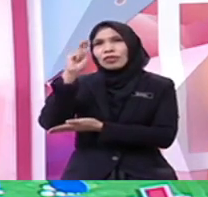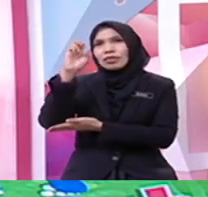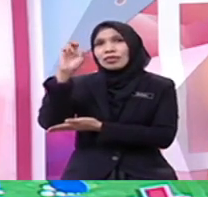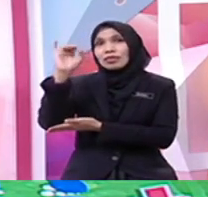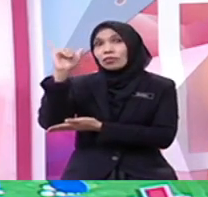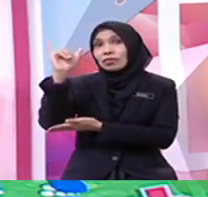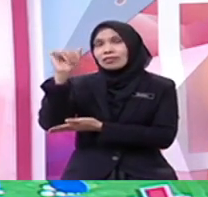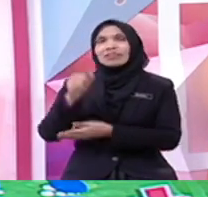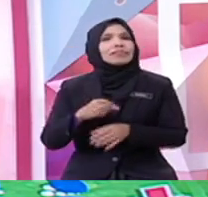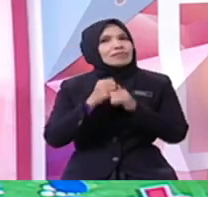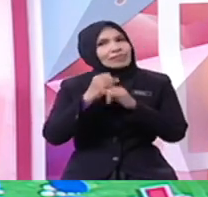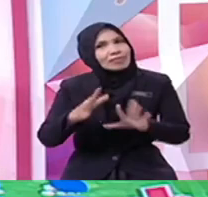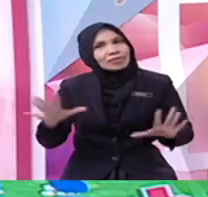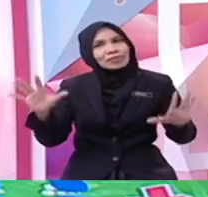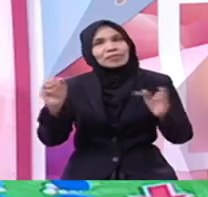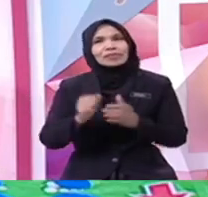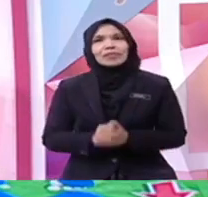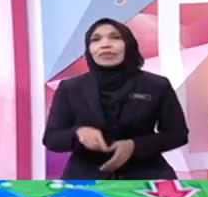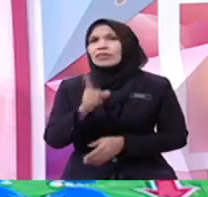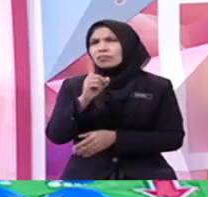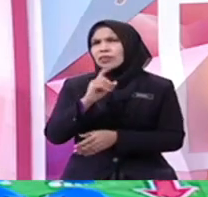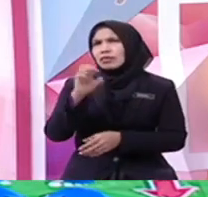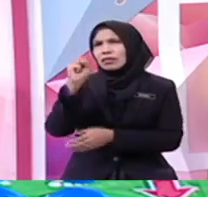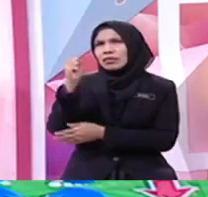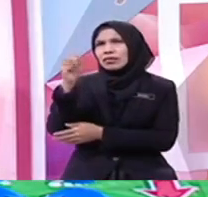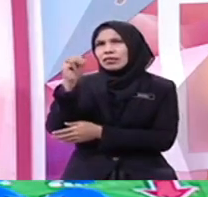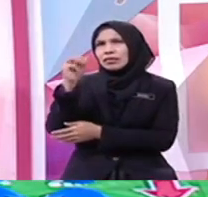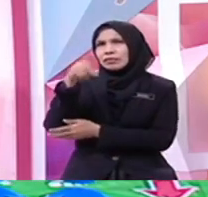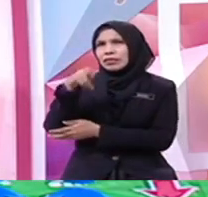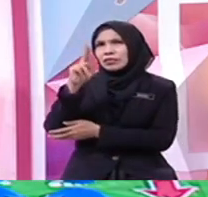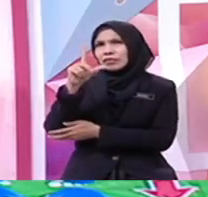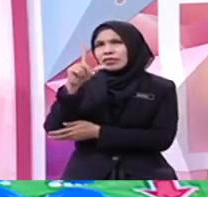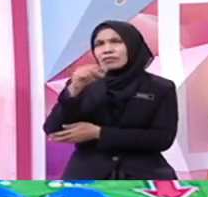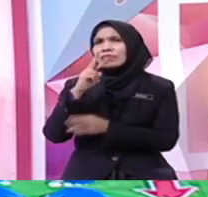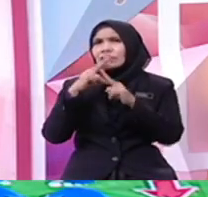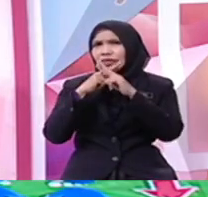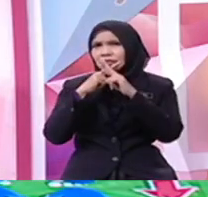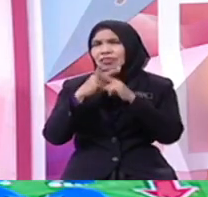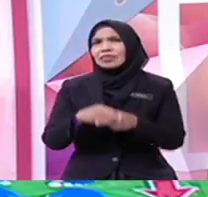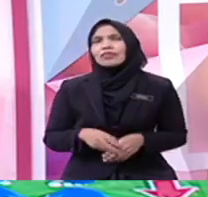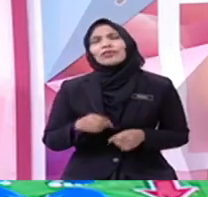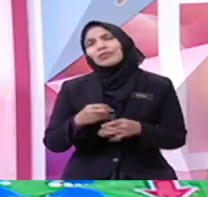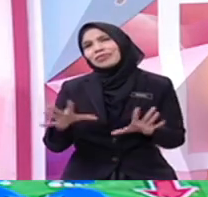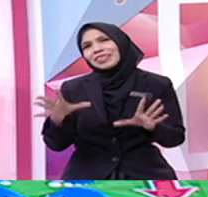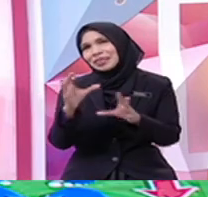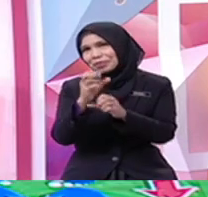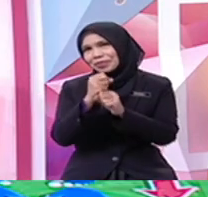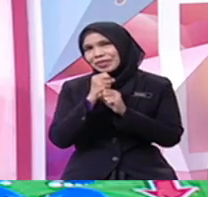Yesus tapi Manager Sampoerna sini Oh sini rampura